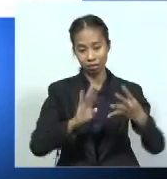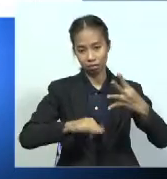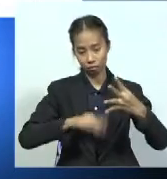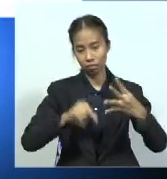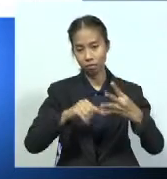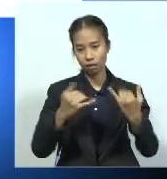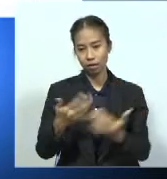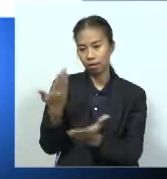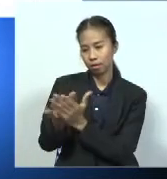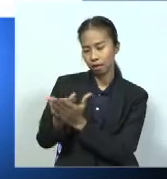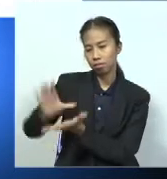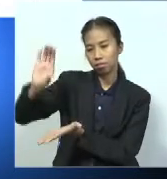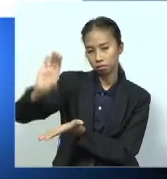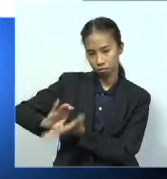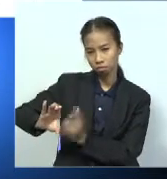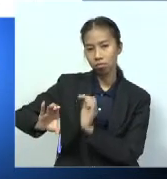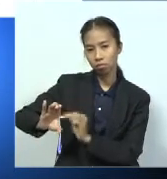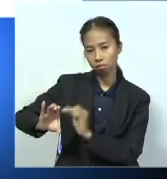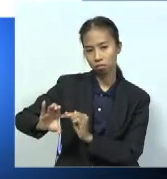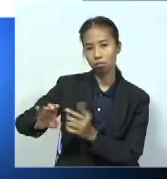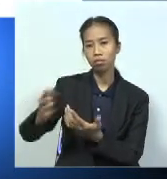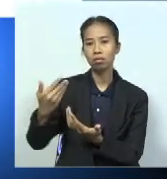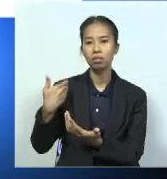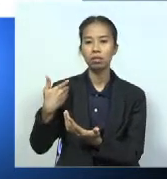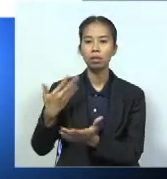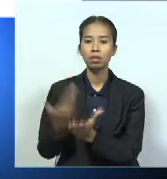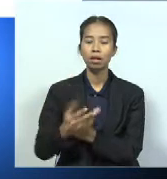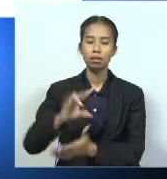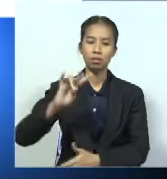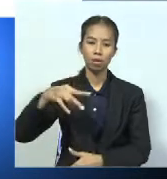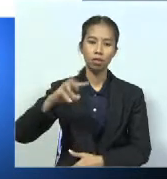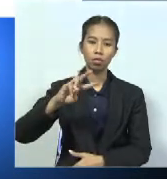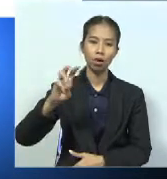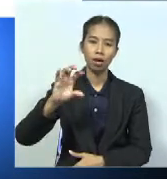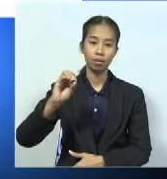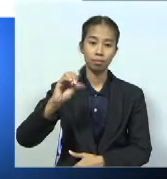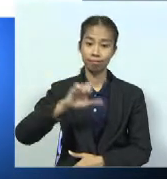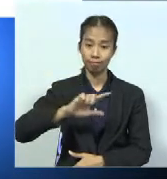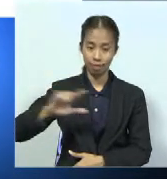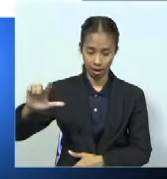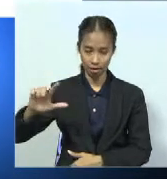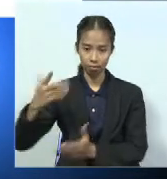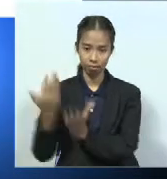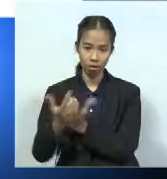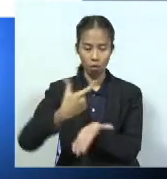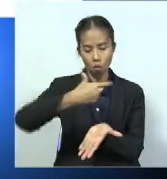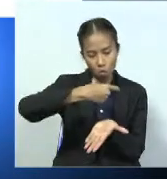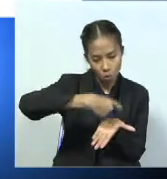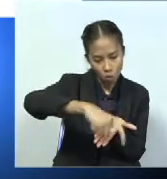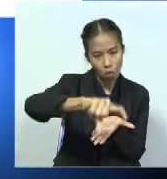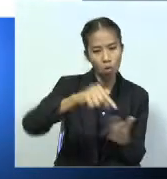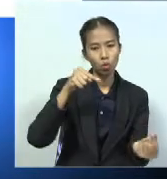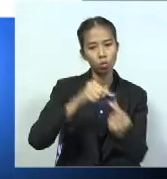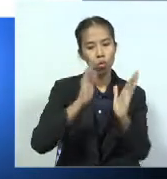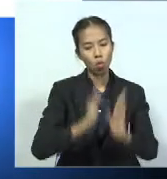ลางก็จะนำเงินจากกองทุนประชารัฐภายใต้งบประมาณ 7,250 ล้านบาทโอนให้กับผู้